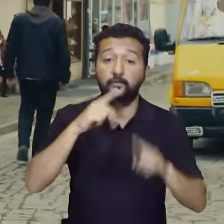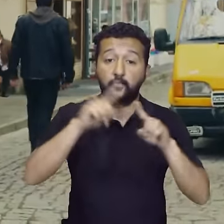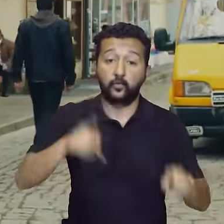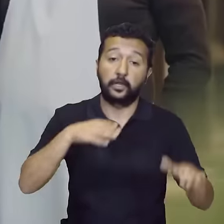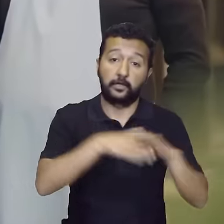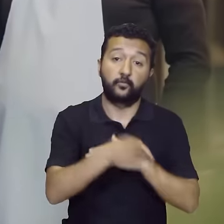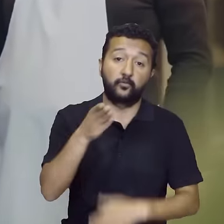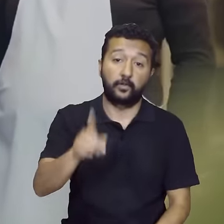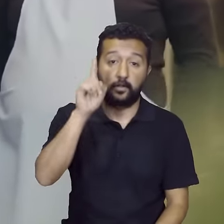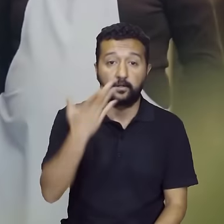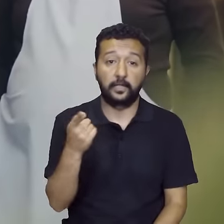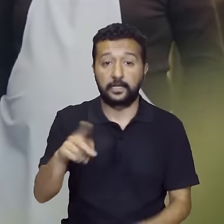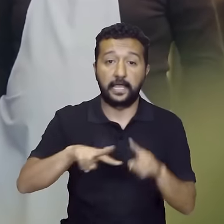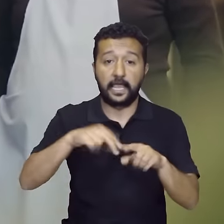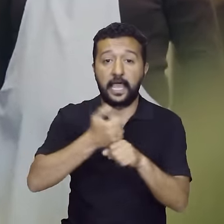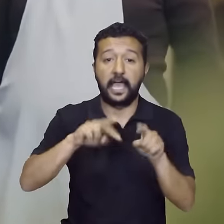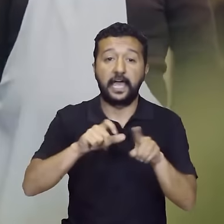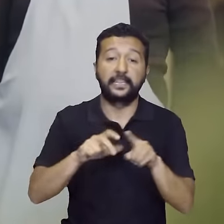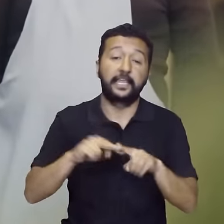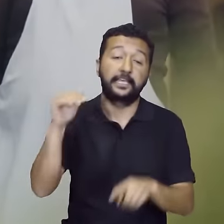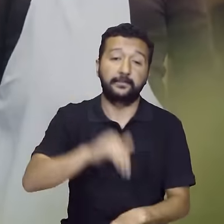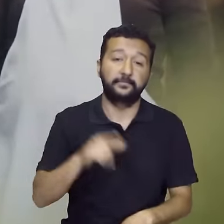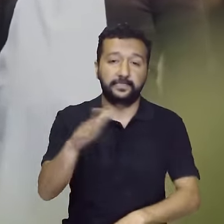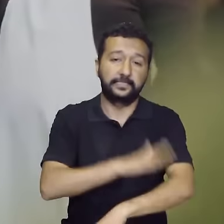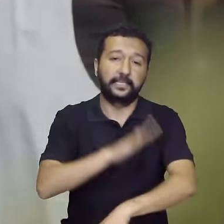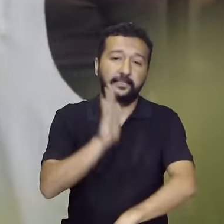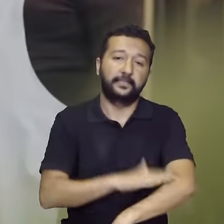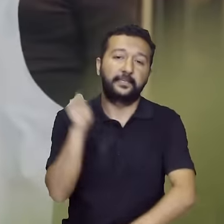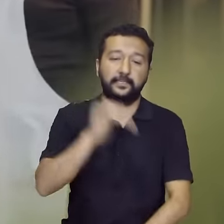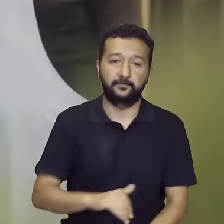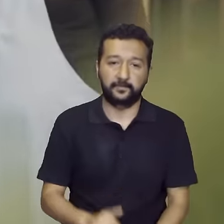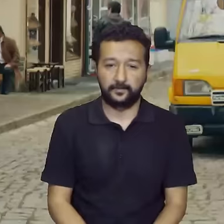dükkanında, kuaförde ya? Allah ağdaya gelmiştir.